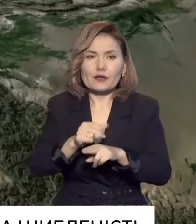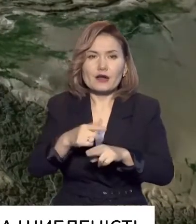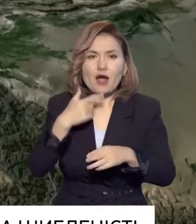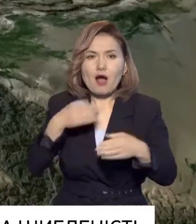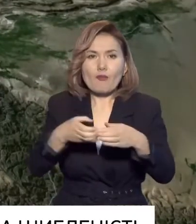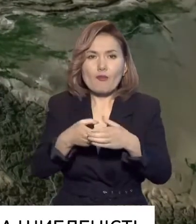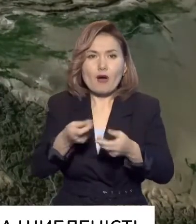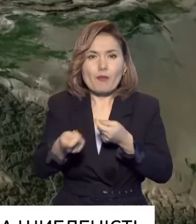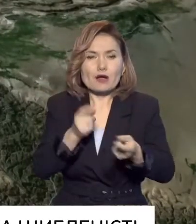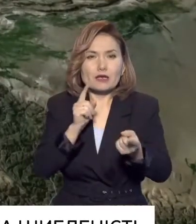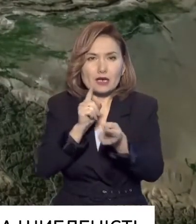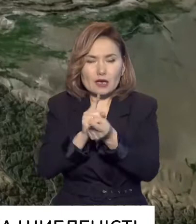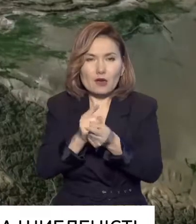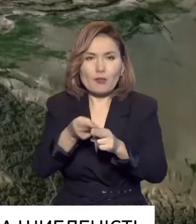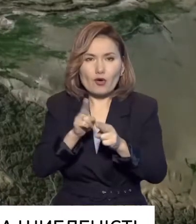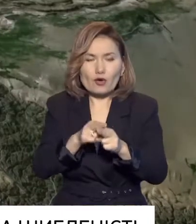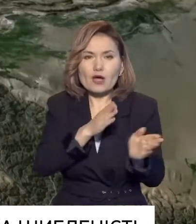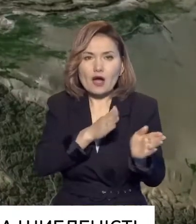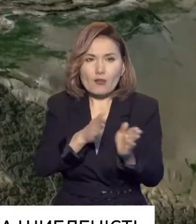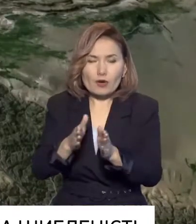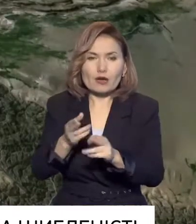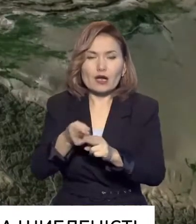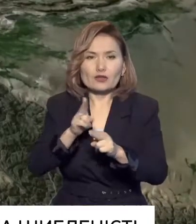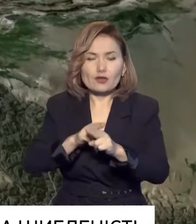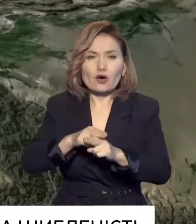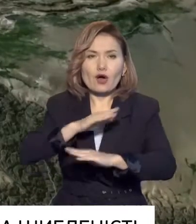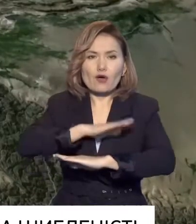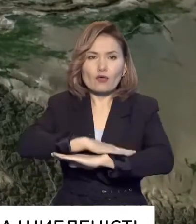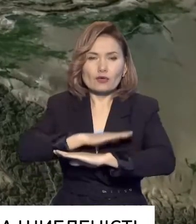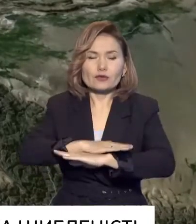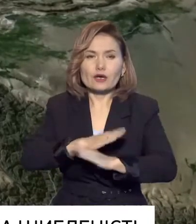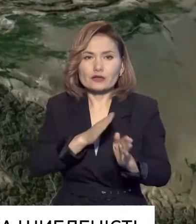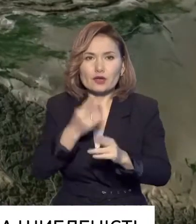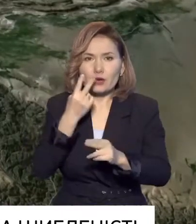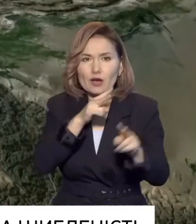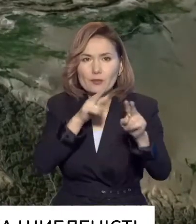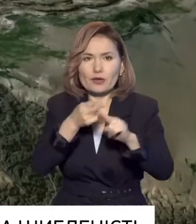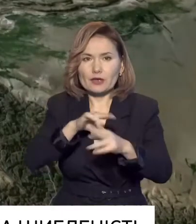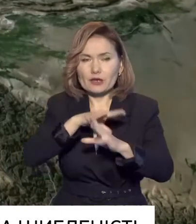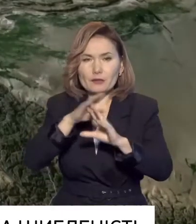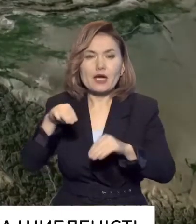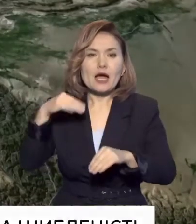басшылары кездесіп, жағдайды тұрақтандыру үшін қосымша наряд қойды. Қазір